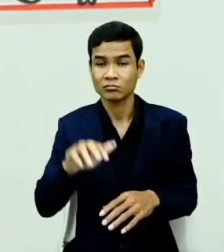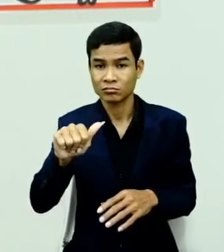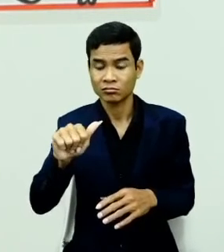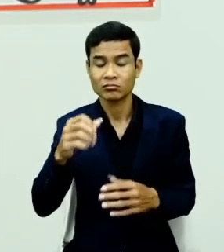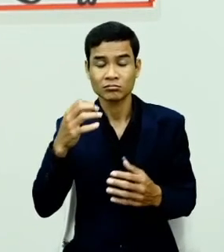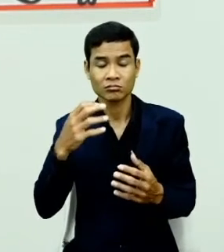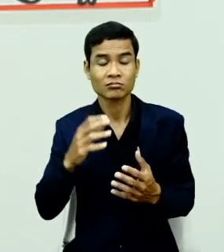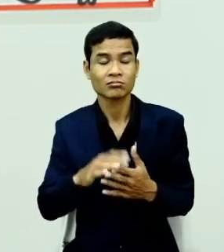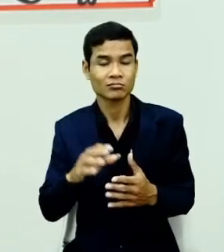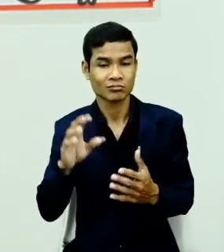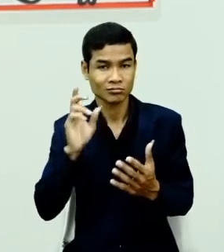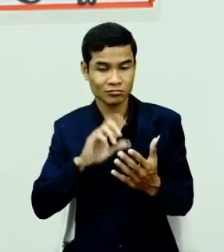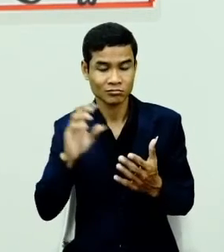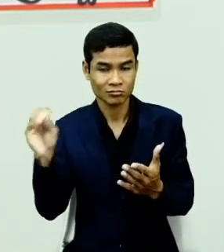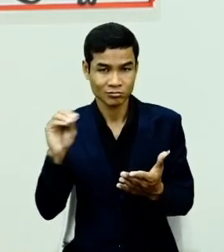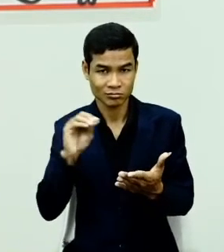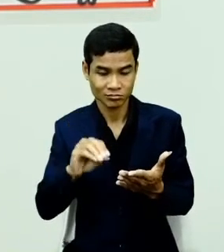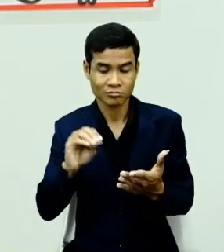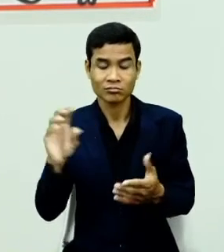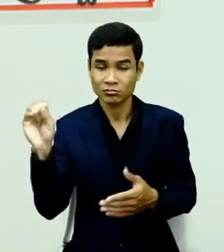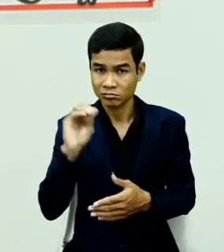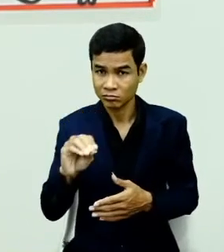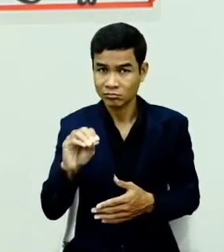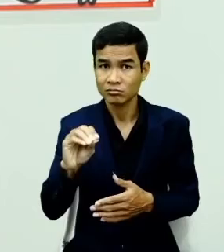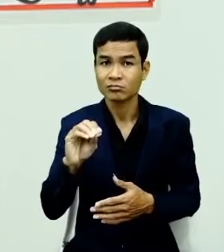បំពេញឲ្យបានជាពាក្យ